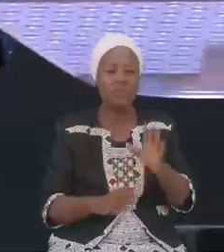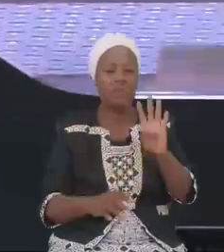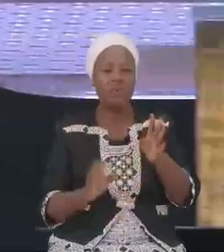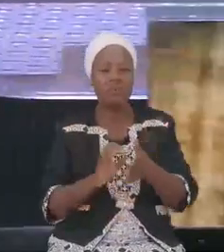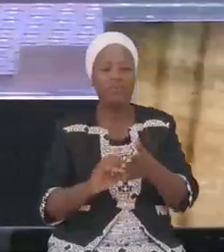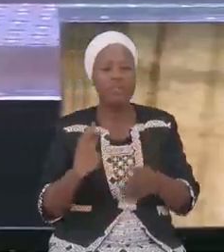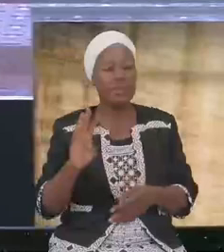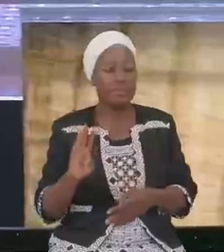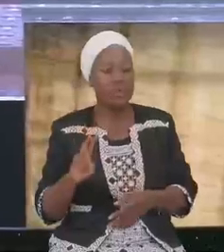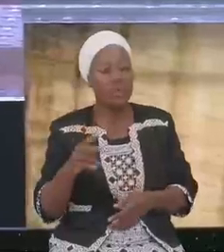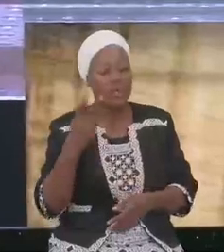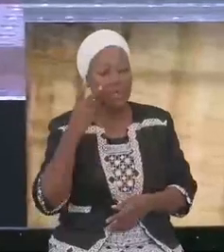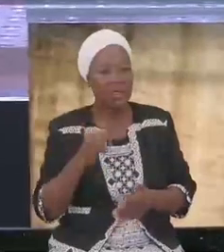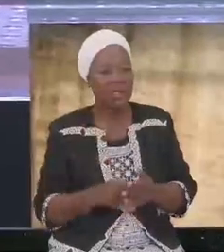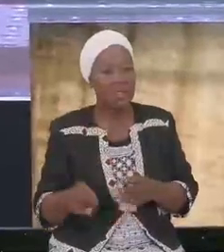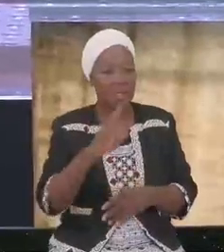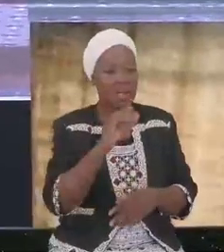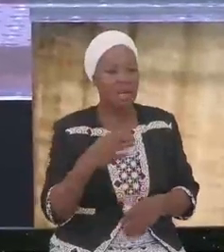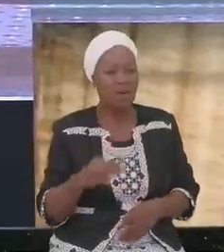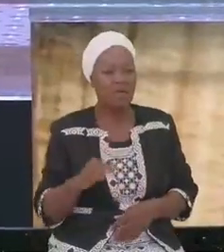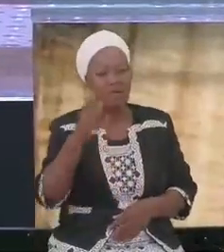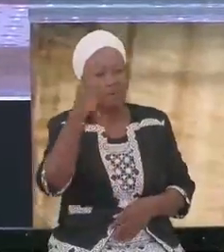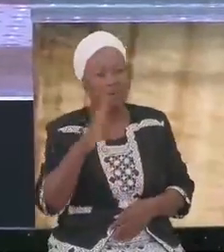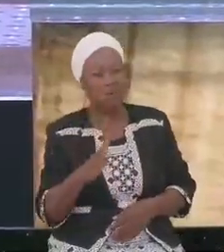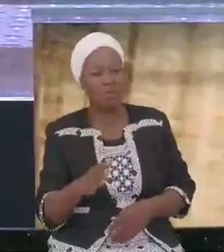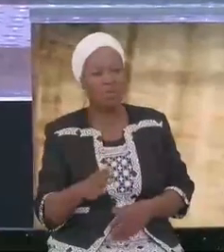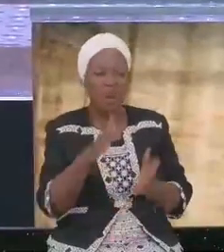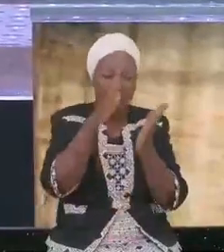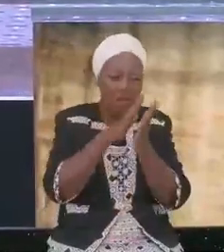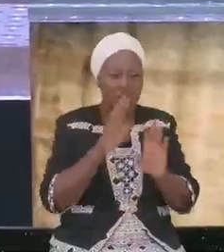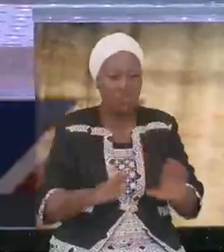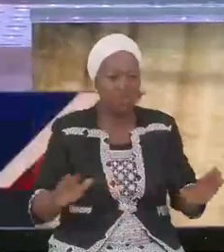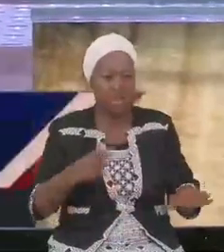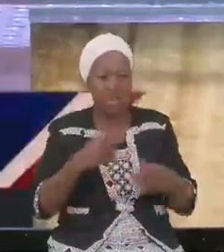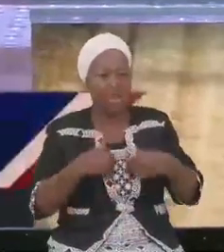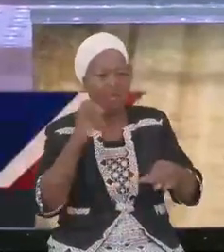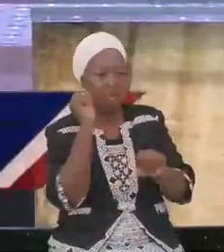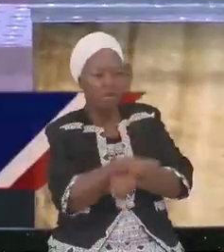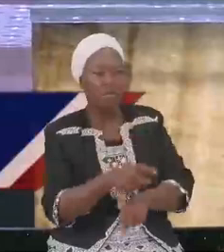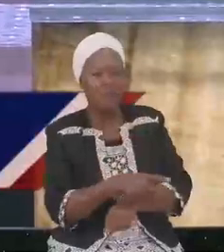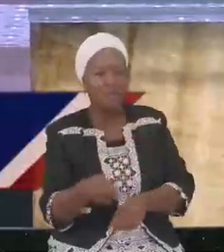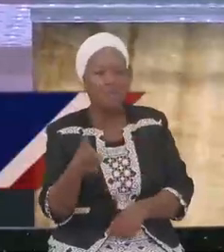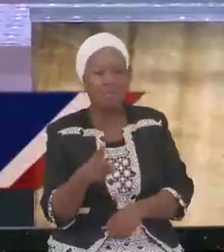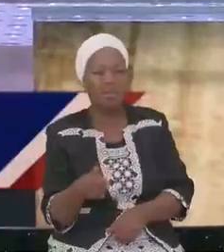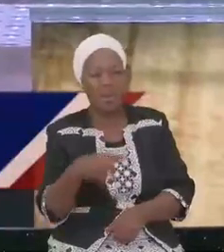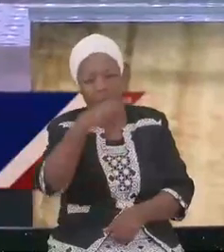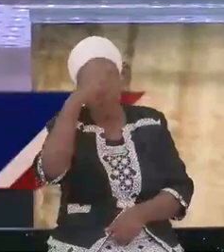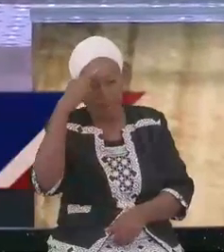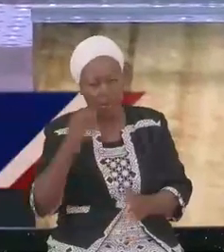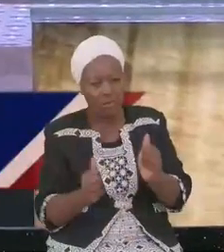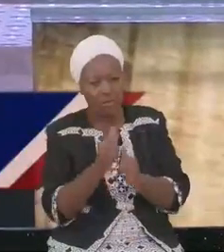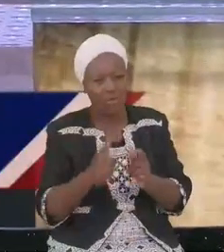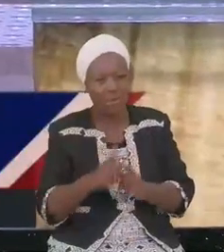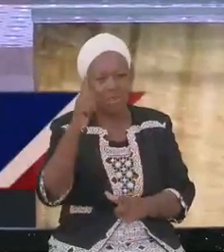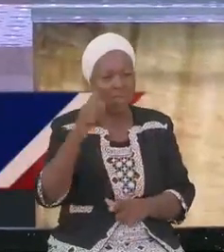4, voici notre portion. Vous petits enfants, vous êtes de Dieu et vous les avez vaincus. Parce que celui qui est